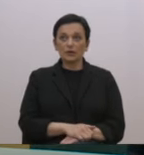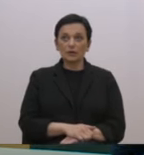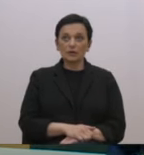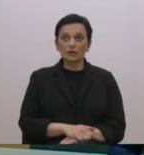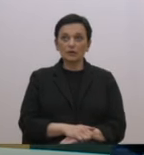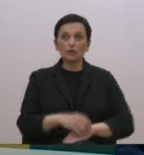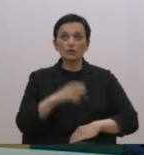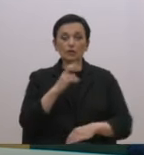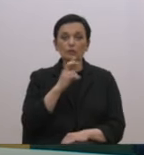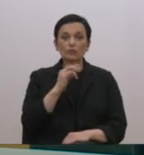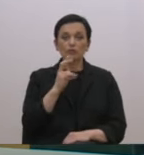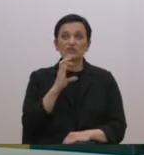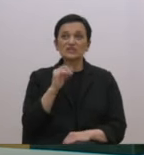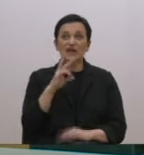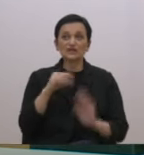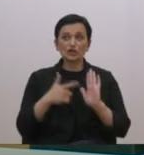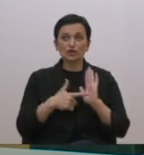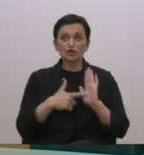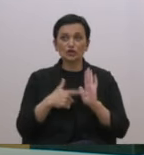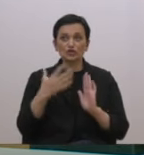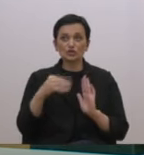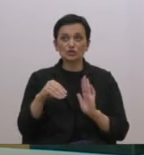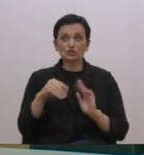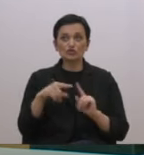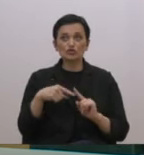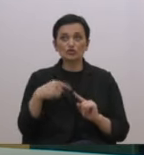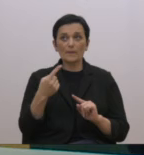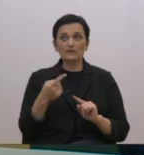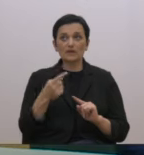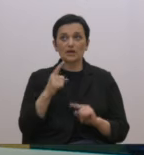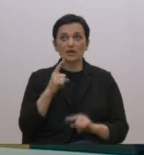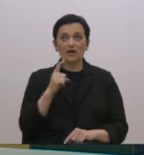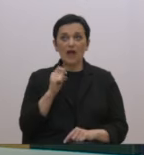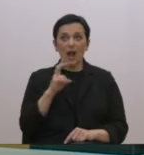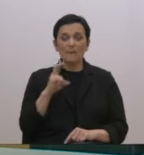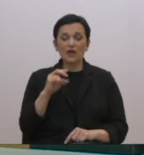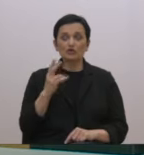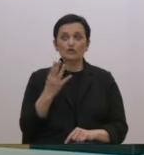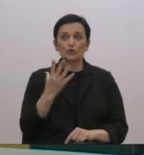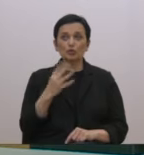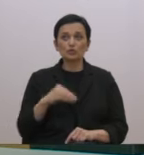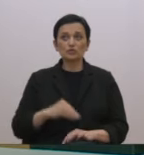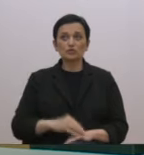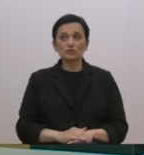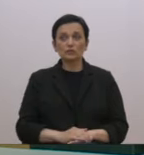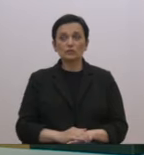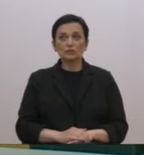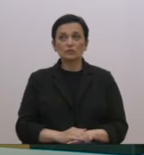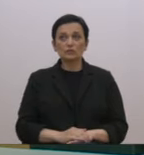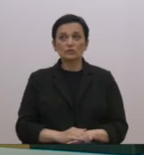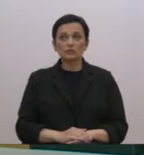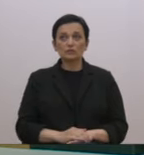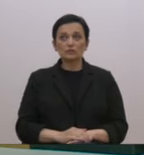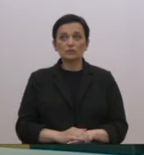კუბას სანიკიძე 7 წუთი, შემდეგ ლევან ხაბენშვილი 5 წუთი.